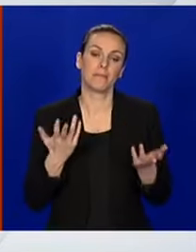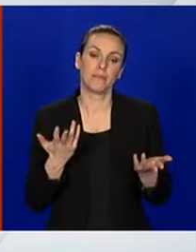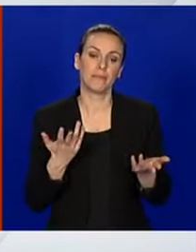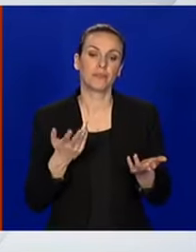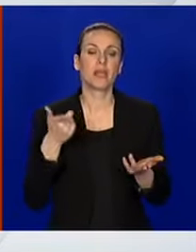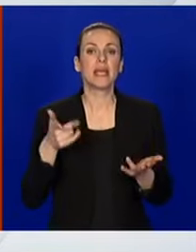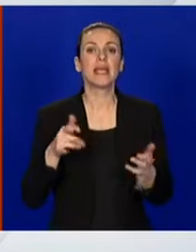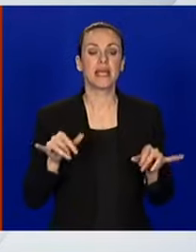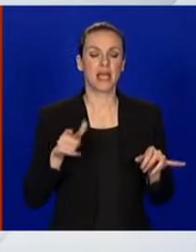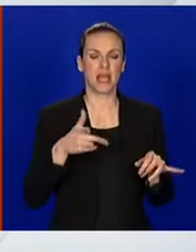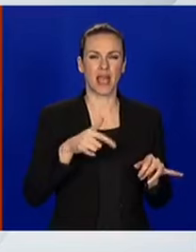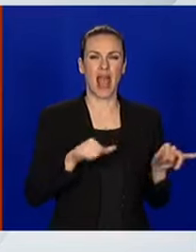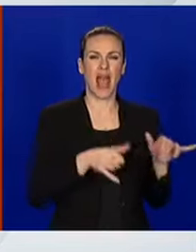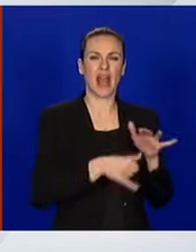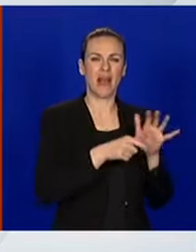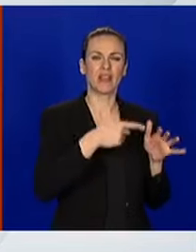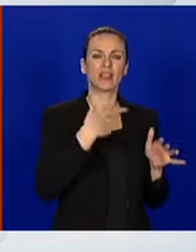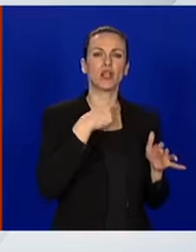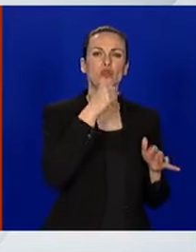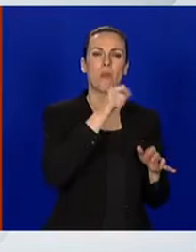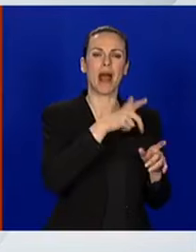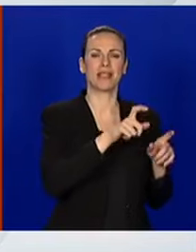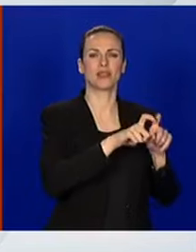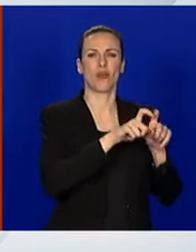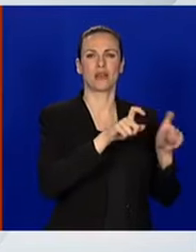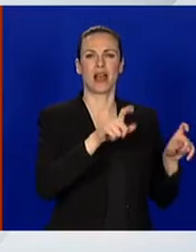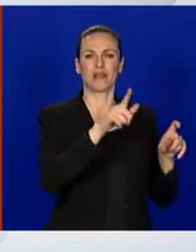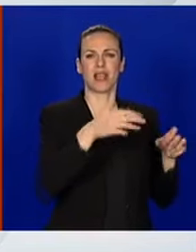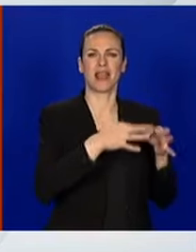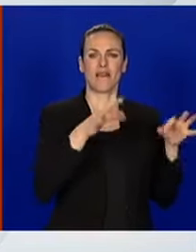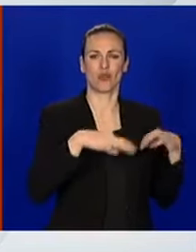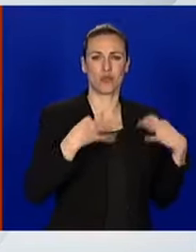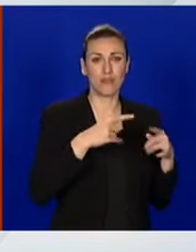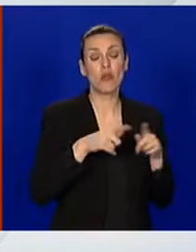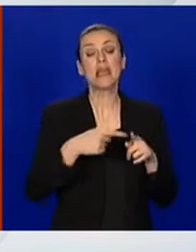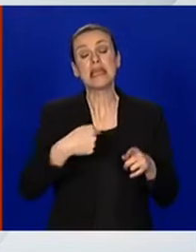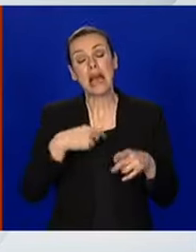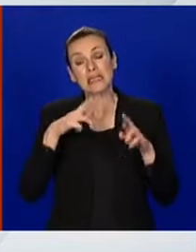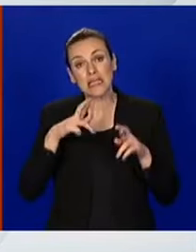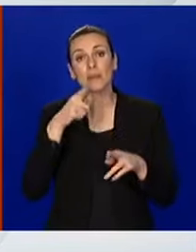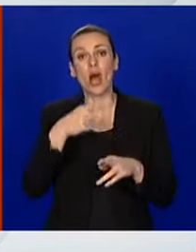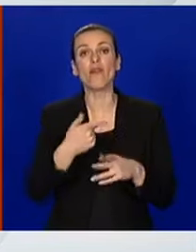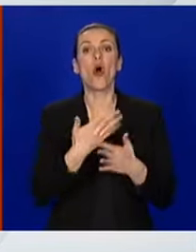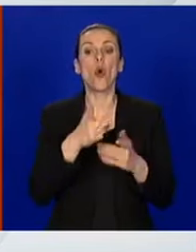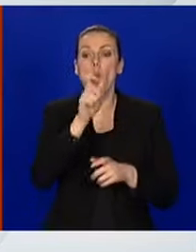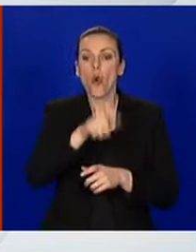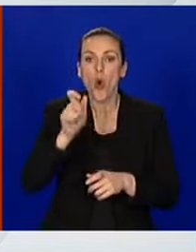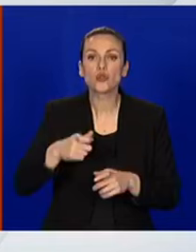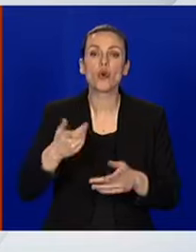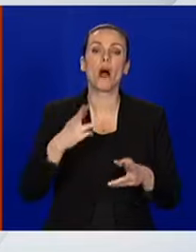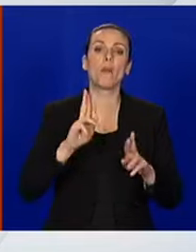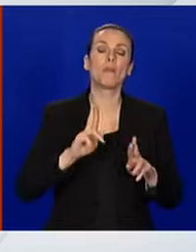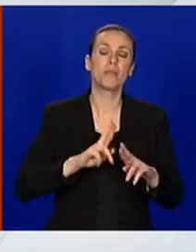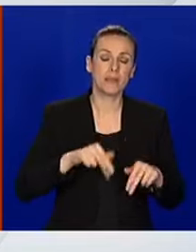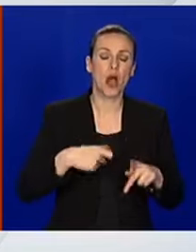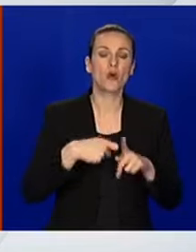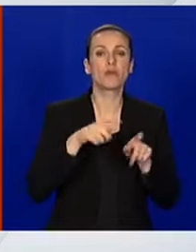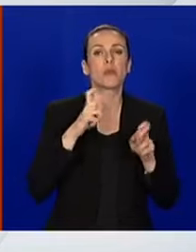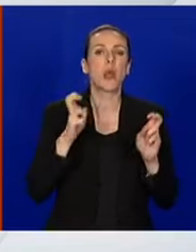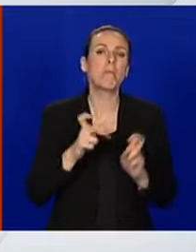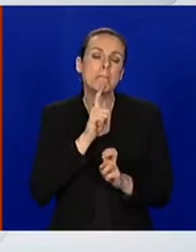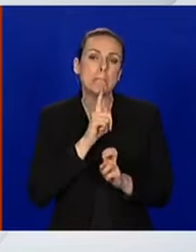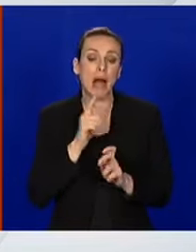ravnatelja Županijskog zavoda za javno zdravstvo i moja i svih nas je da će taj broj pozitivnih biti mali. Imamo